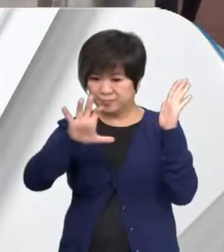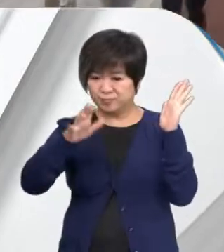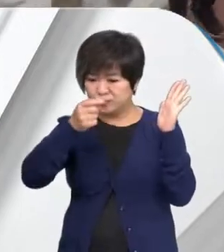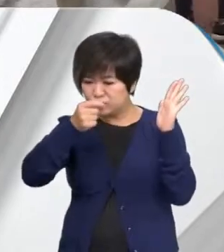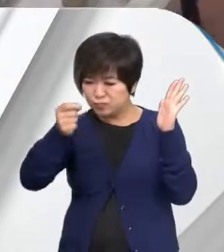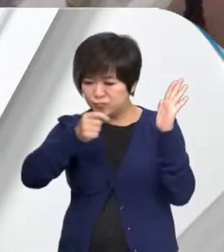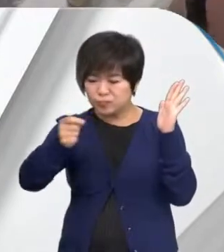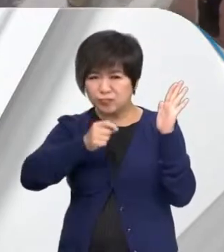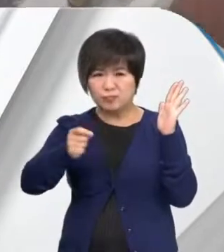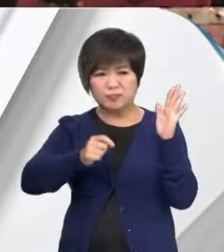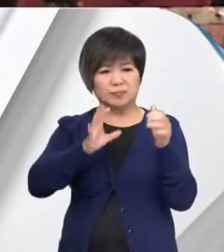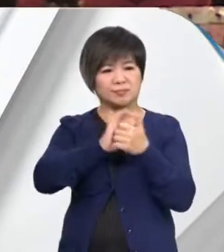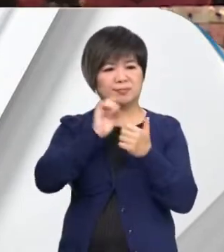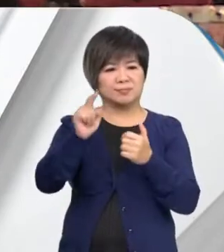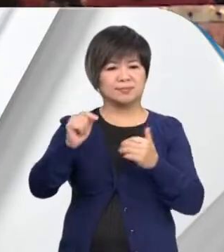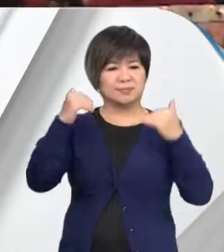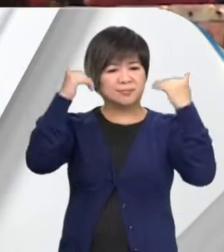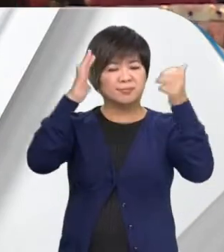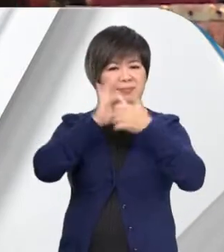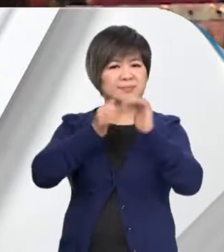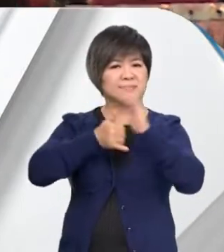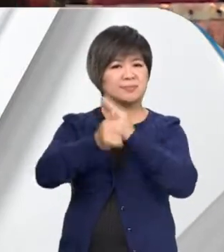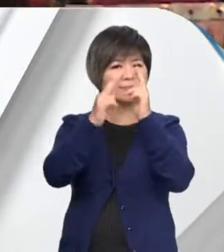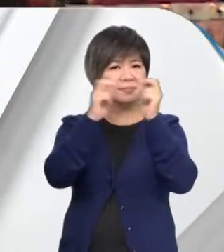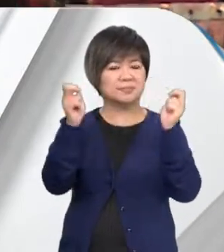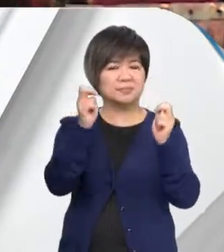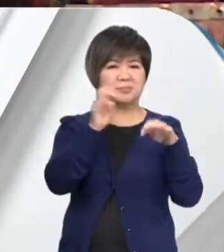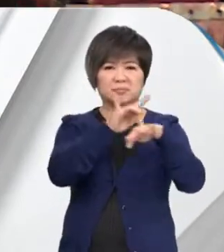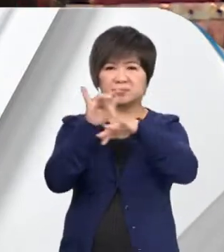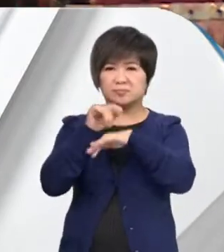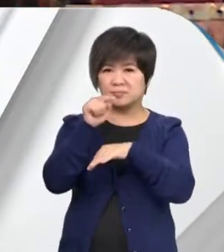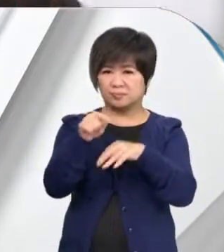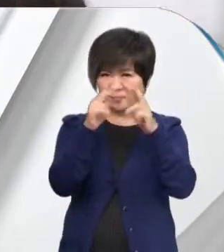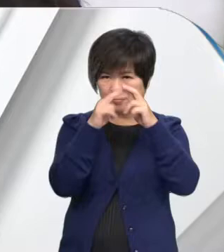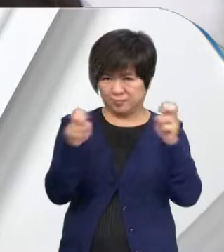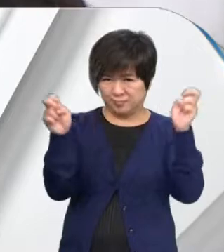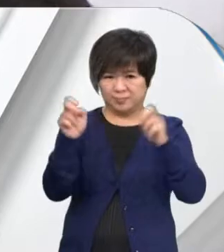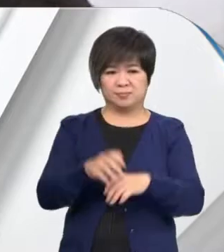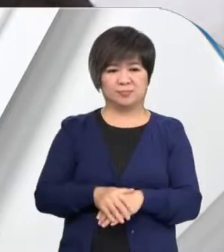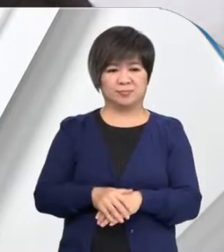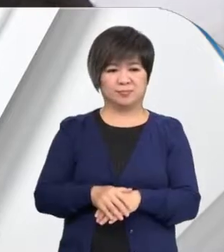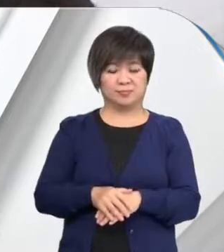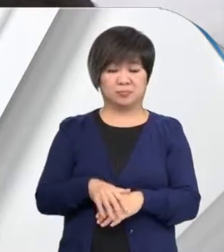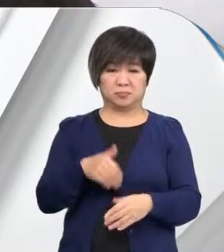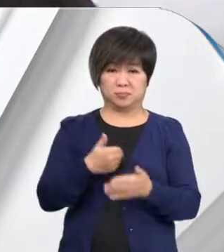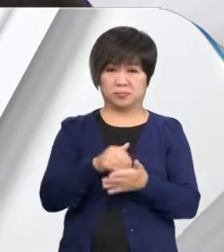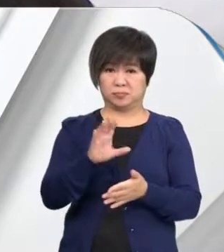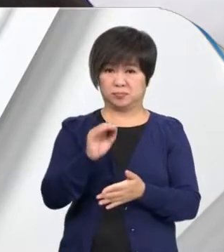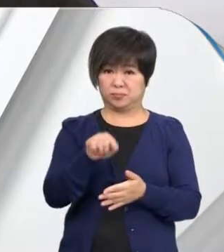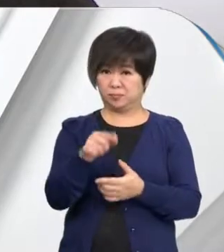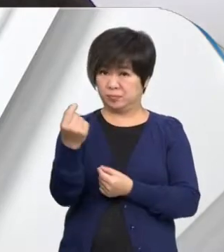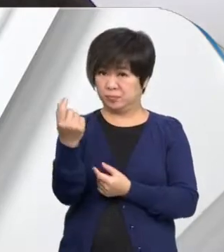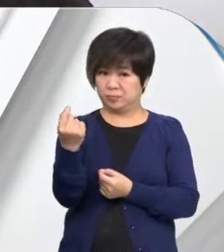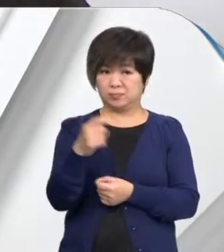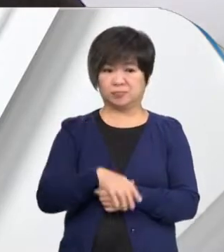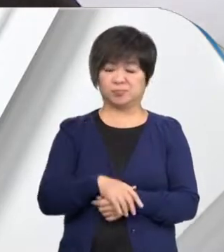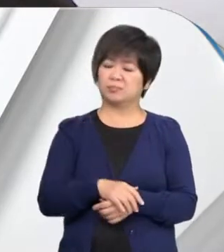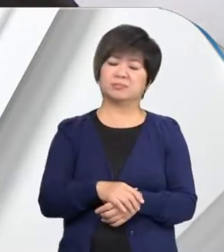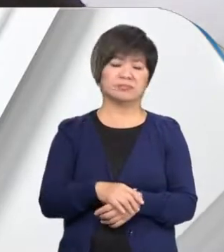睇完晒停停，突然营业行业苗地都认识一件共苗。 那边有画这个吗？ 没有， 没有的脸